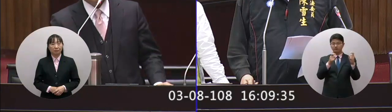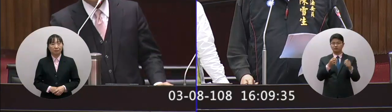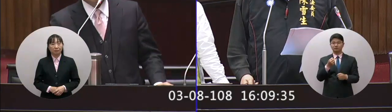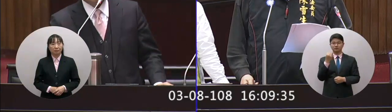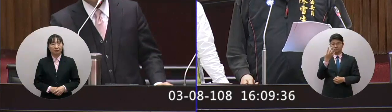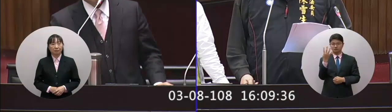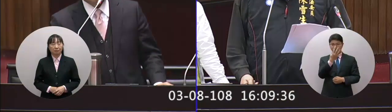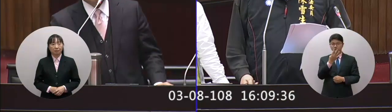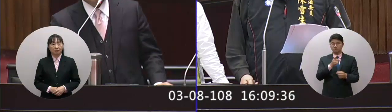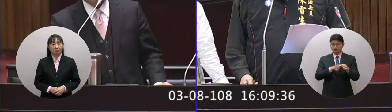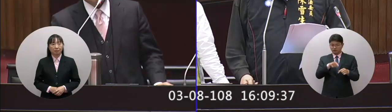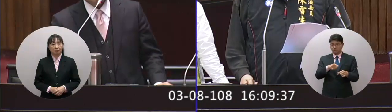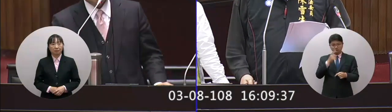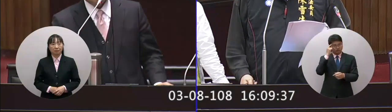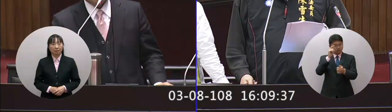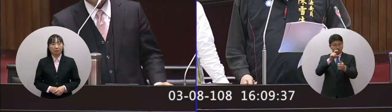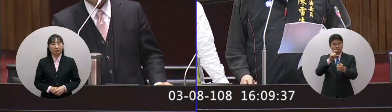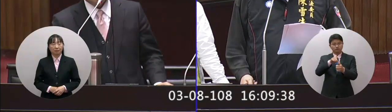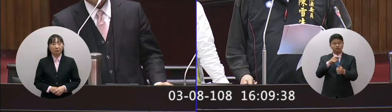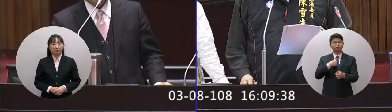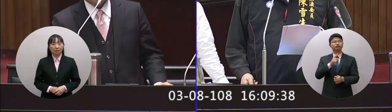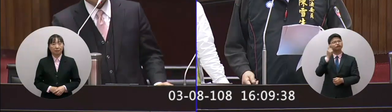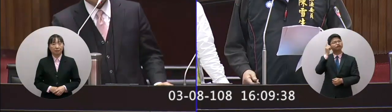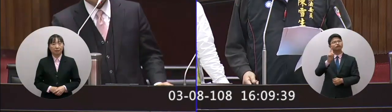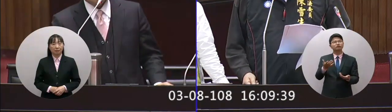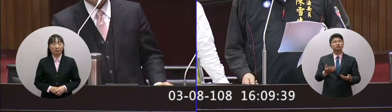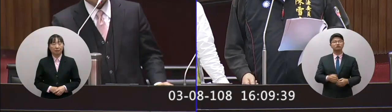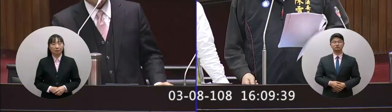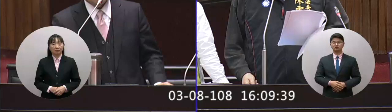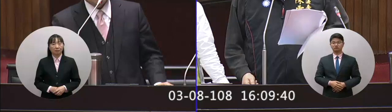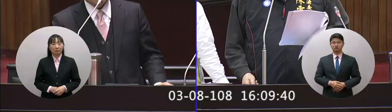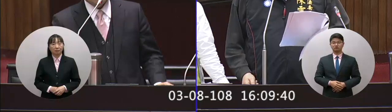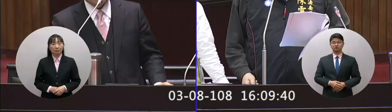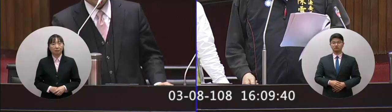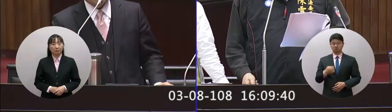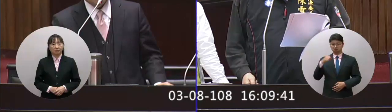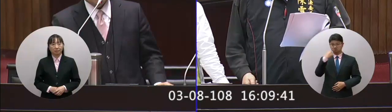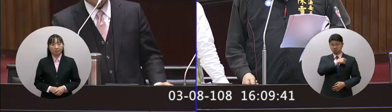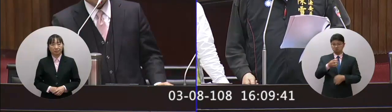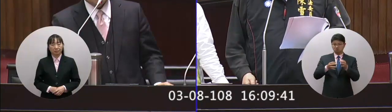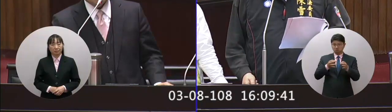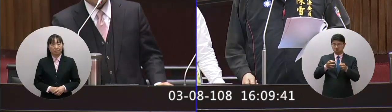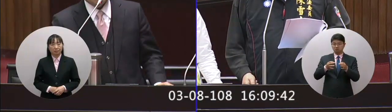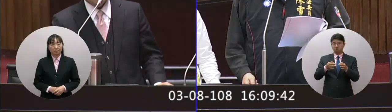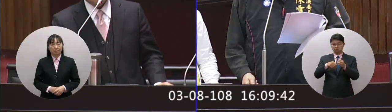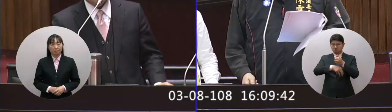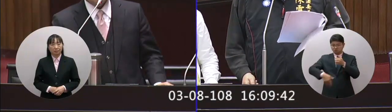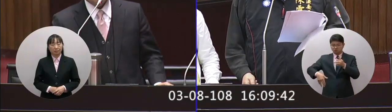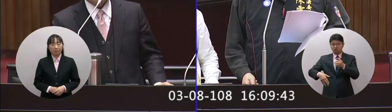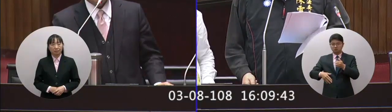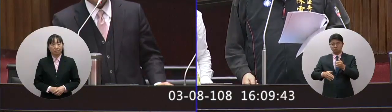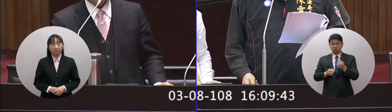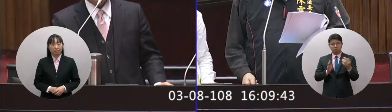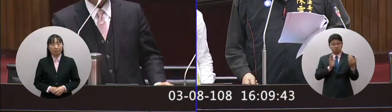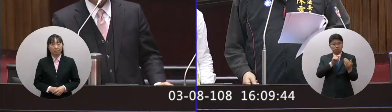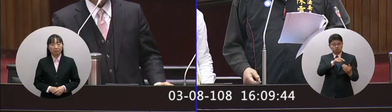通的议题有什么看法？是打算带领台湾的产业积极的面对，还